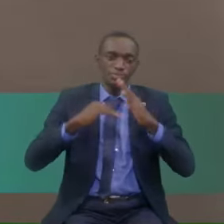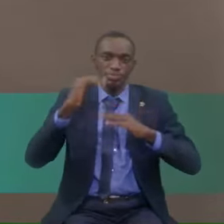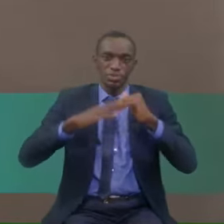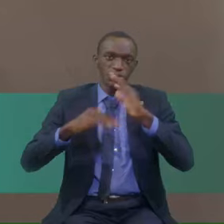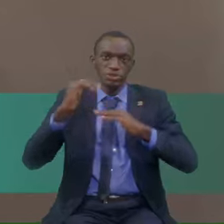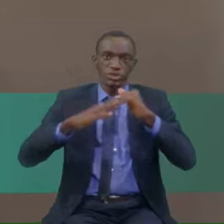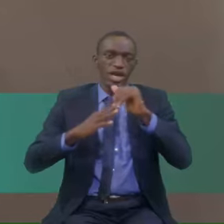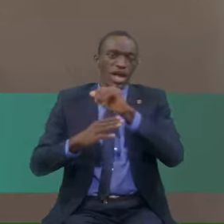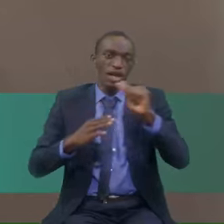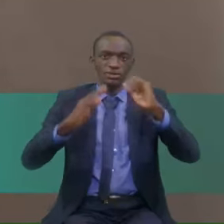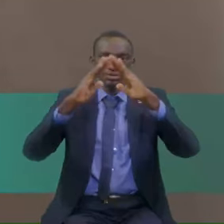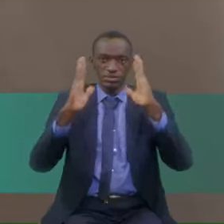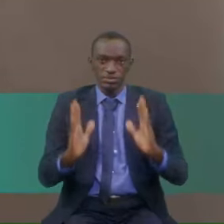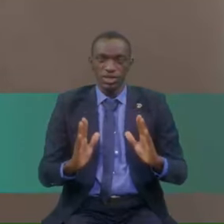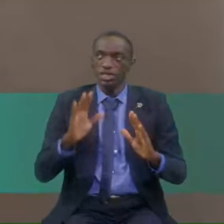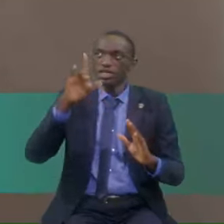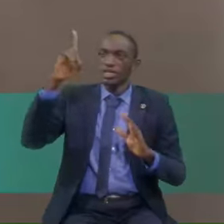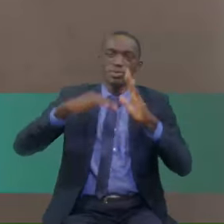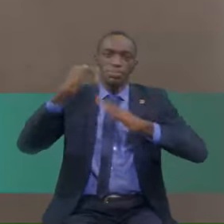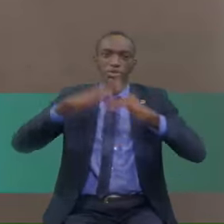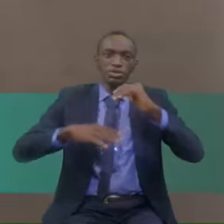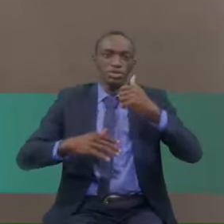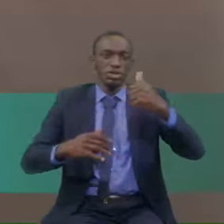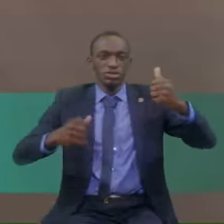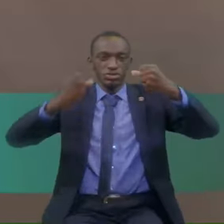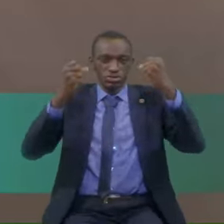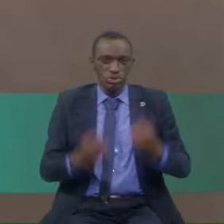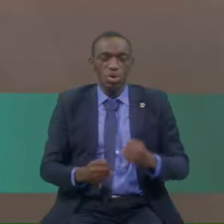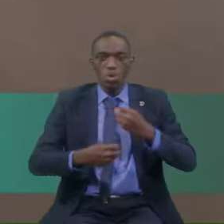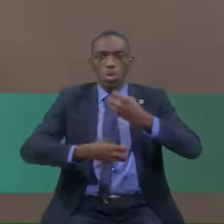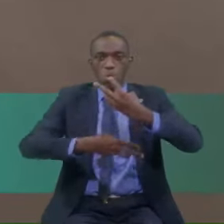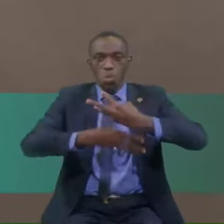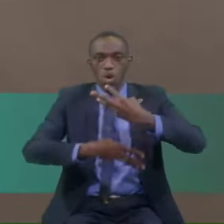bâtit un refuge, un mur.